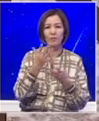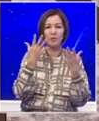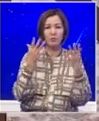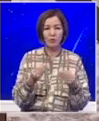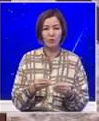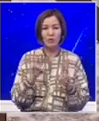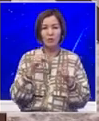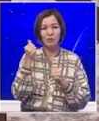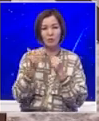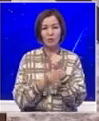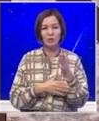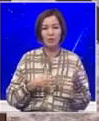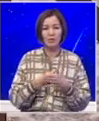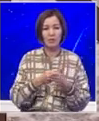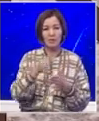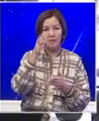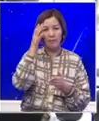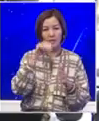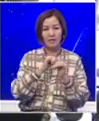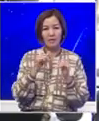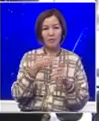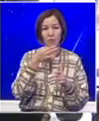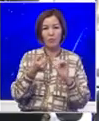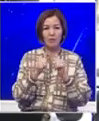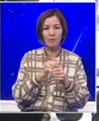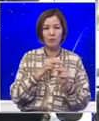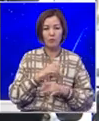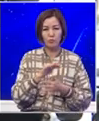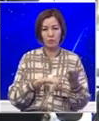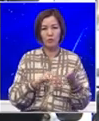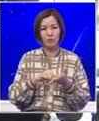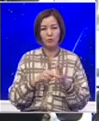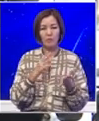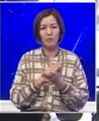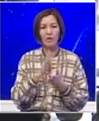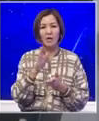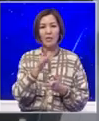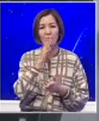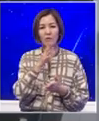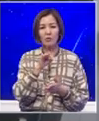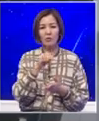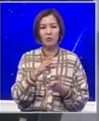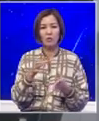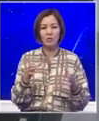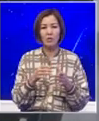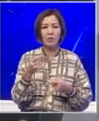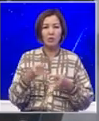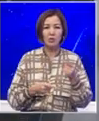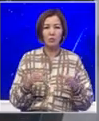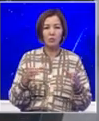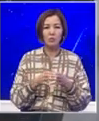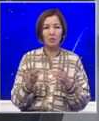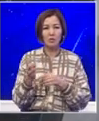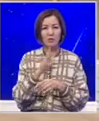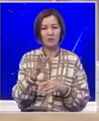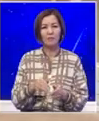Дегенмен жыл соңына дейін біліктілікті арттырып, тәжірибе алмасу жұмыстары жалғасады деген жоспар бар. Алдағы уақытта Түркістан тілшілері Жетісу жеріне